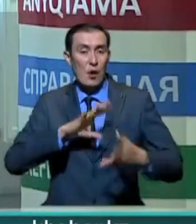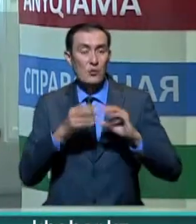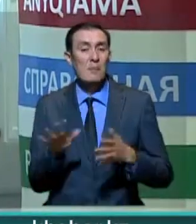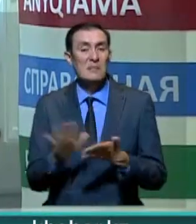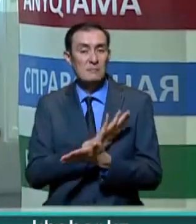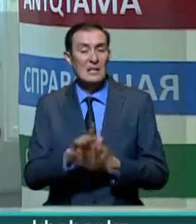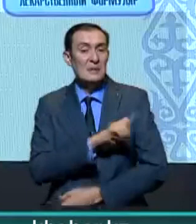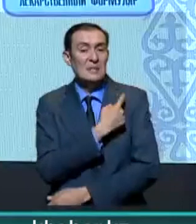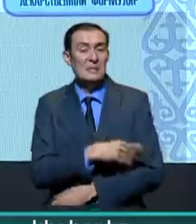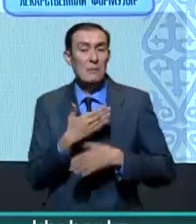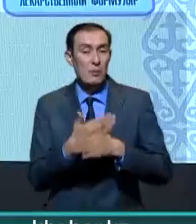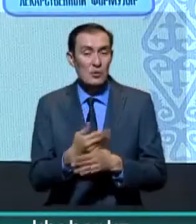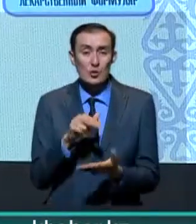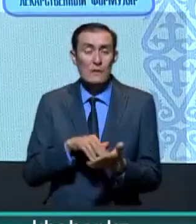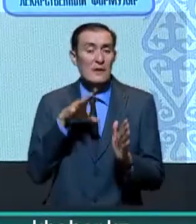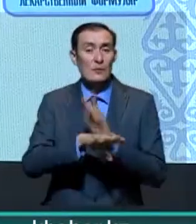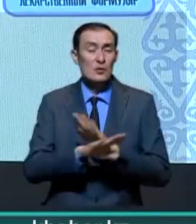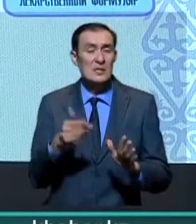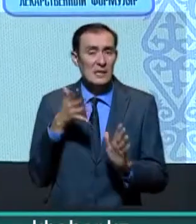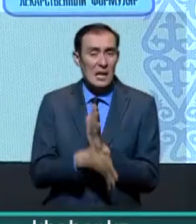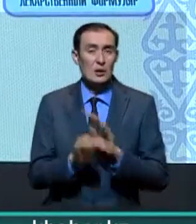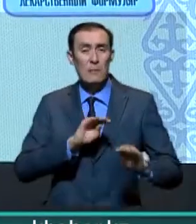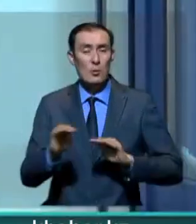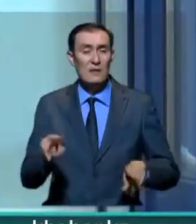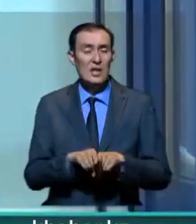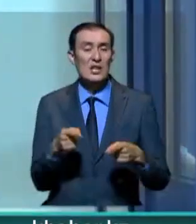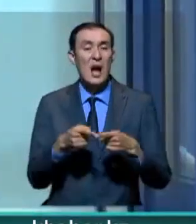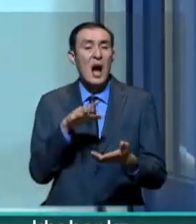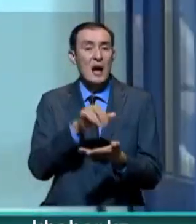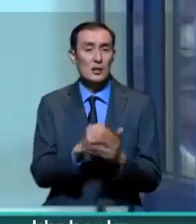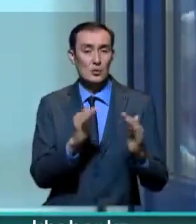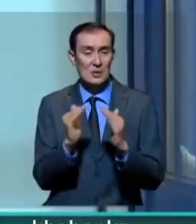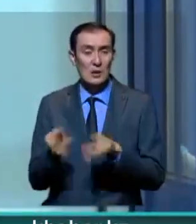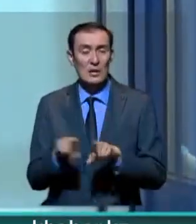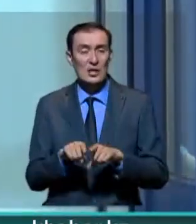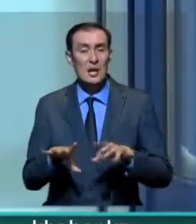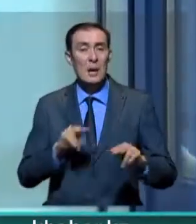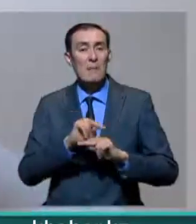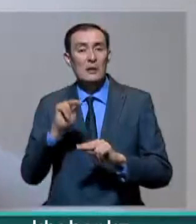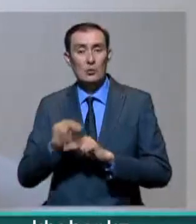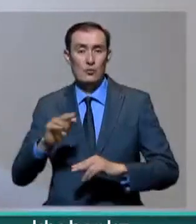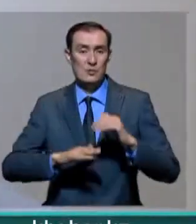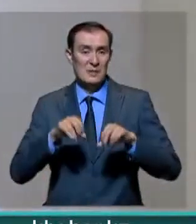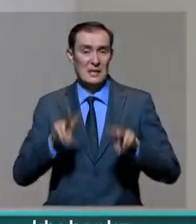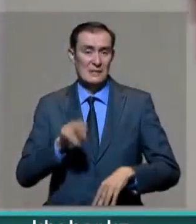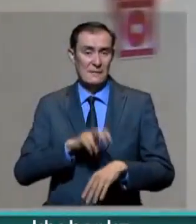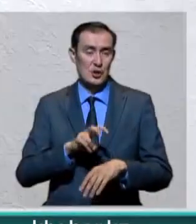медпомощи тарифы не включены затраты на оборудование и аренду здания а также подготовку кадров